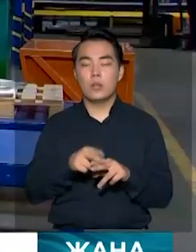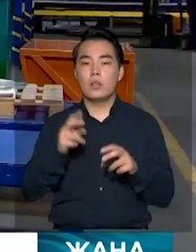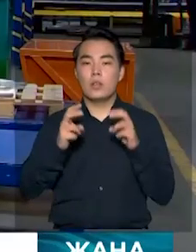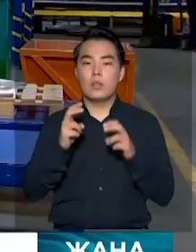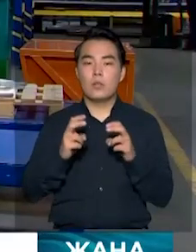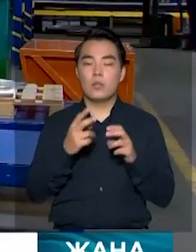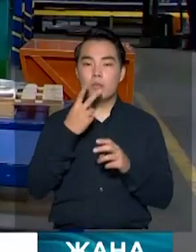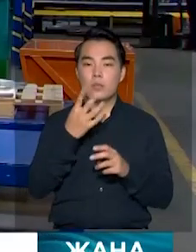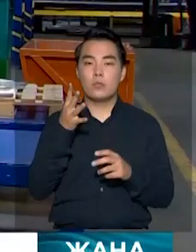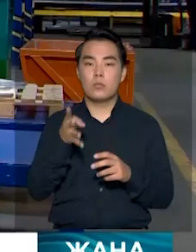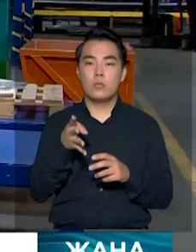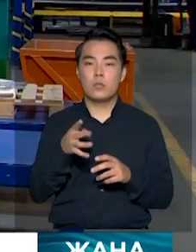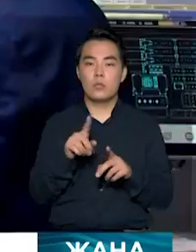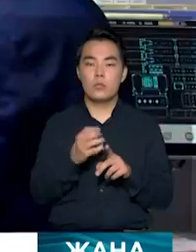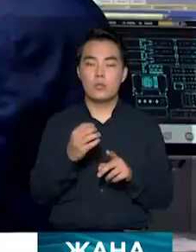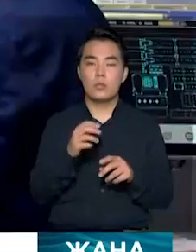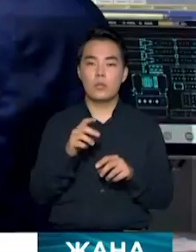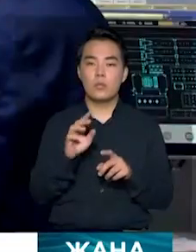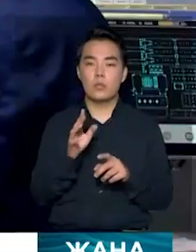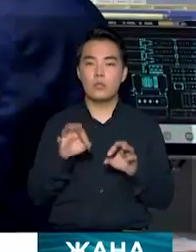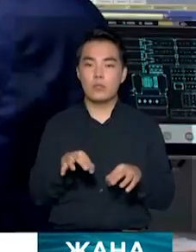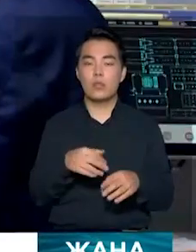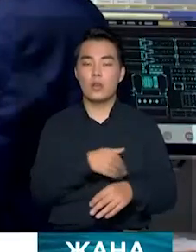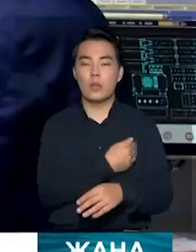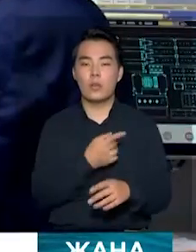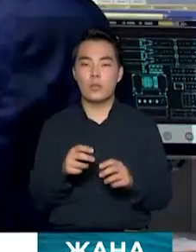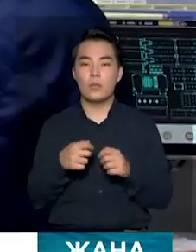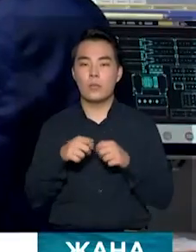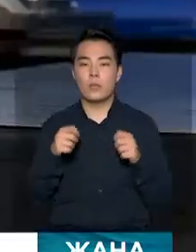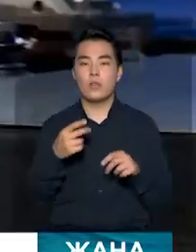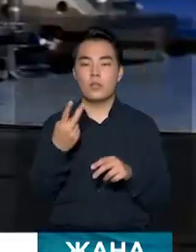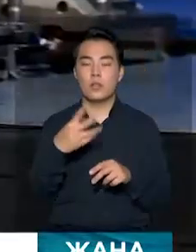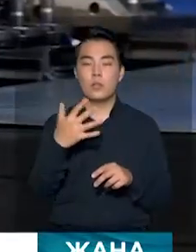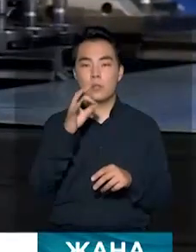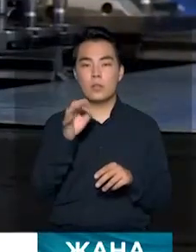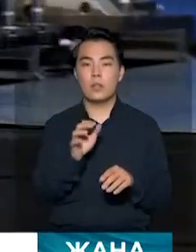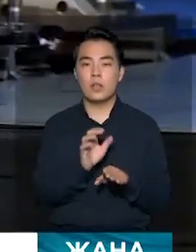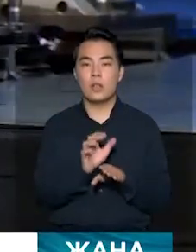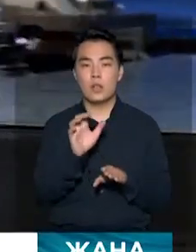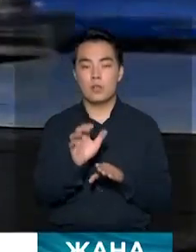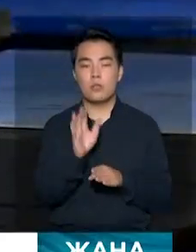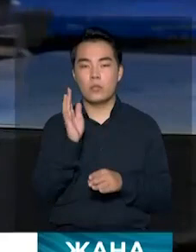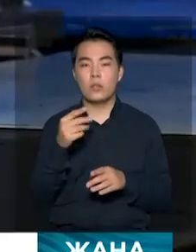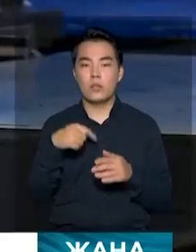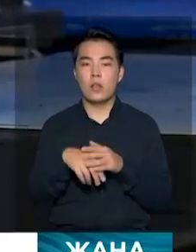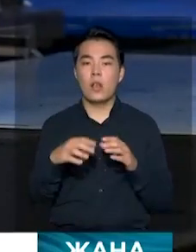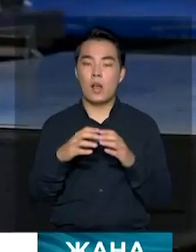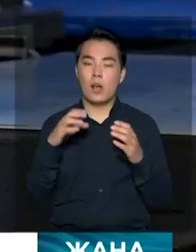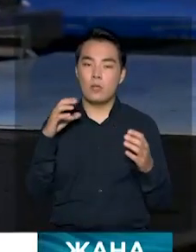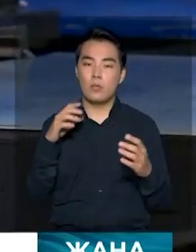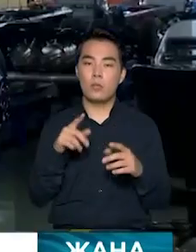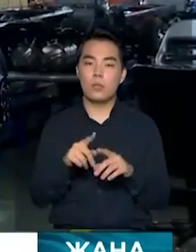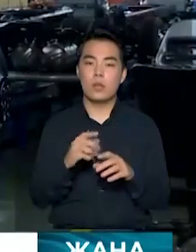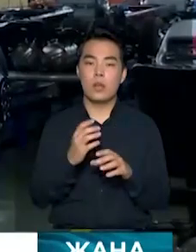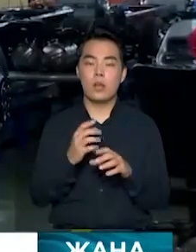4 мыңнан астам машина жасауды көздеп отыр. Оның 25% экспортқа шығарылады. Кәсіпорында автобустар, ауыр және жеңіл көліктер